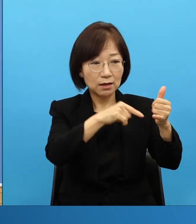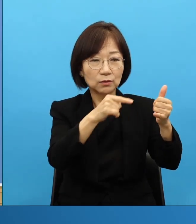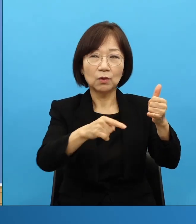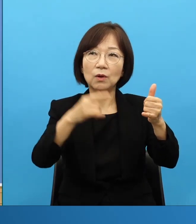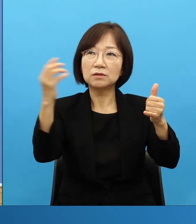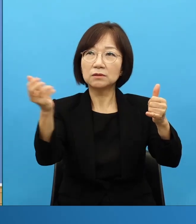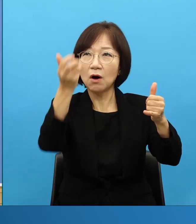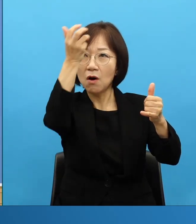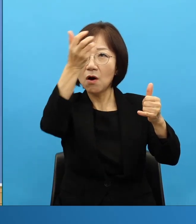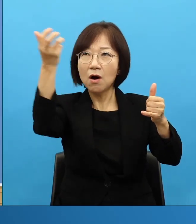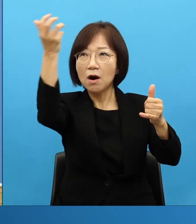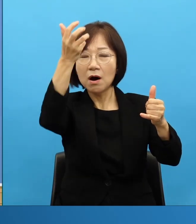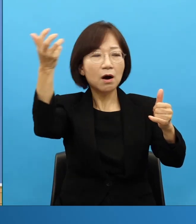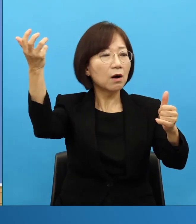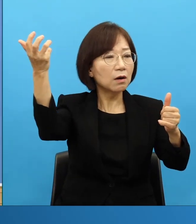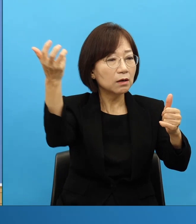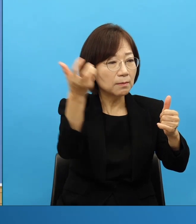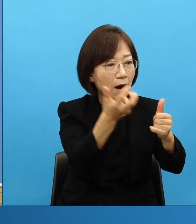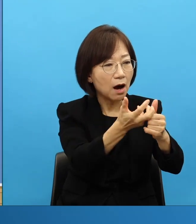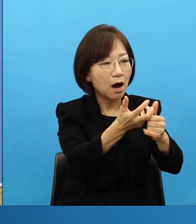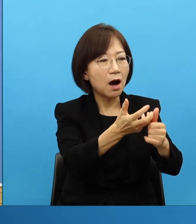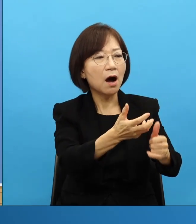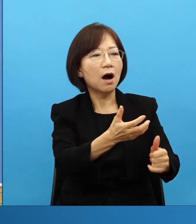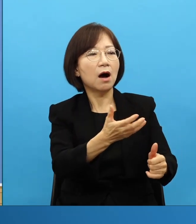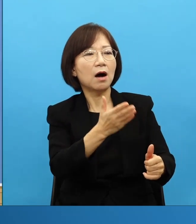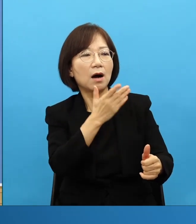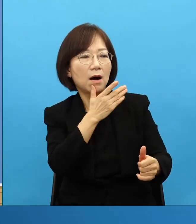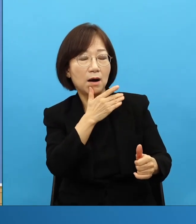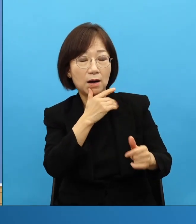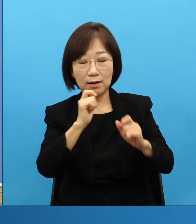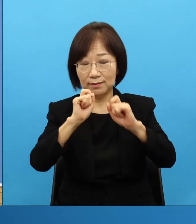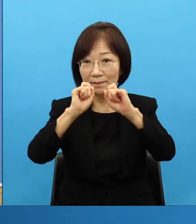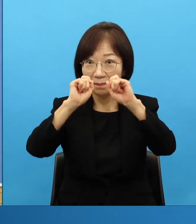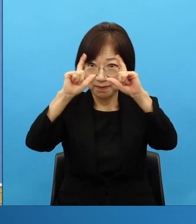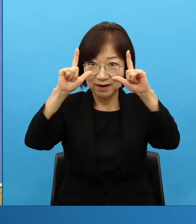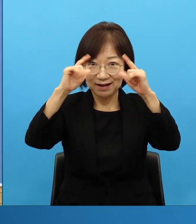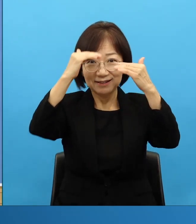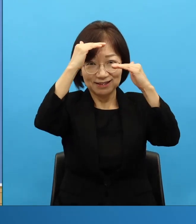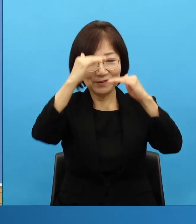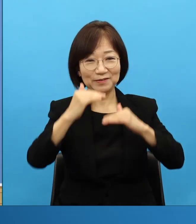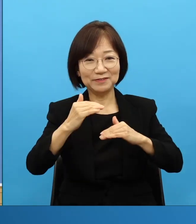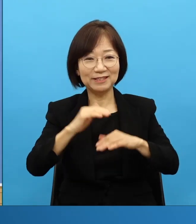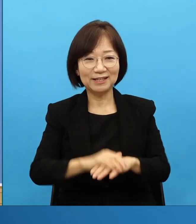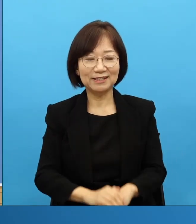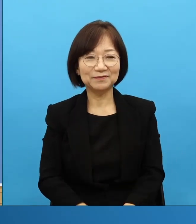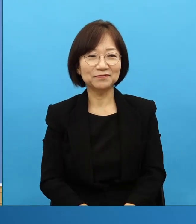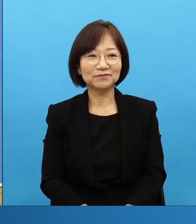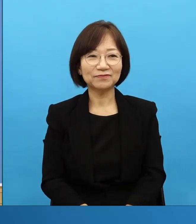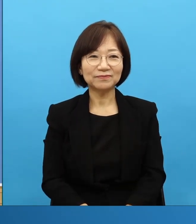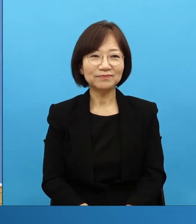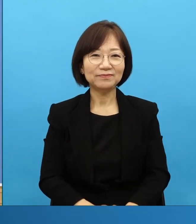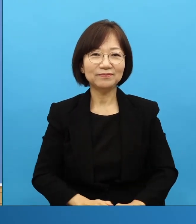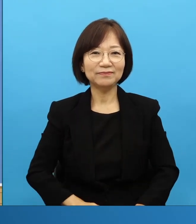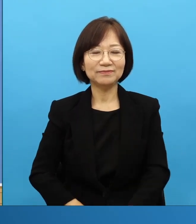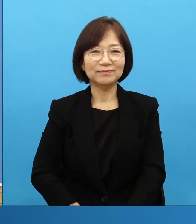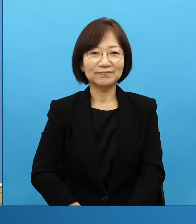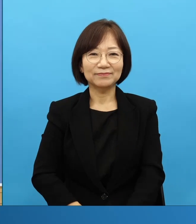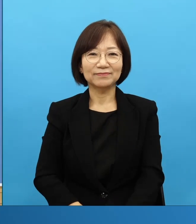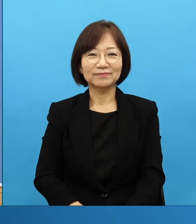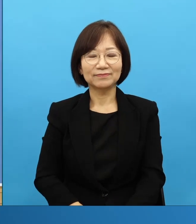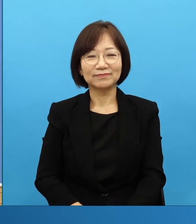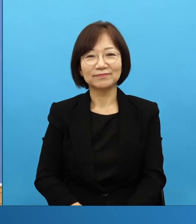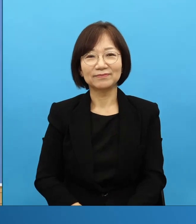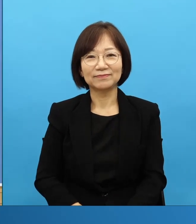the Gentiles. 뭐 이 설명 많이 하려면 복잡하지만 한 가지 정도는 이해를 하고 들어가야 되겠죠. And it's very confusing